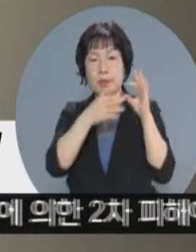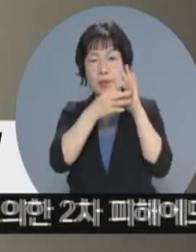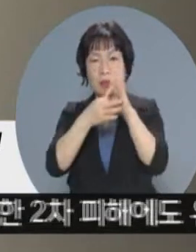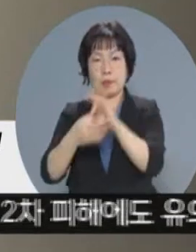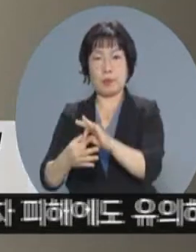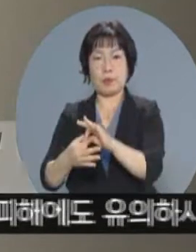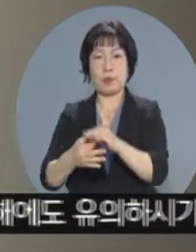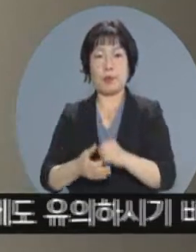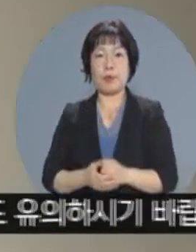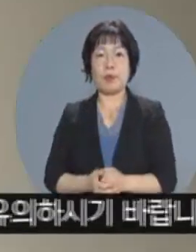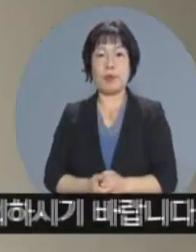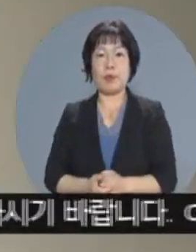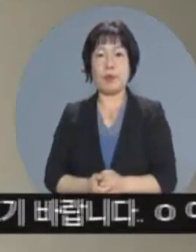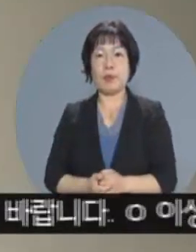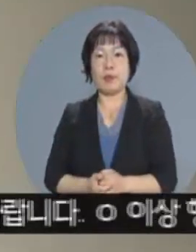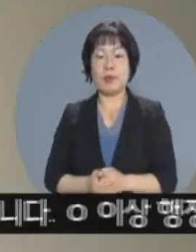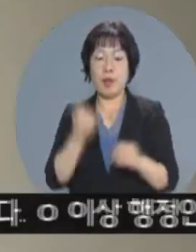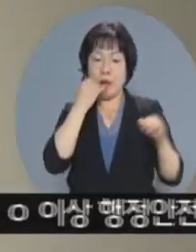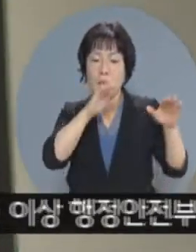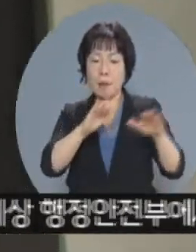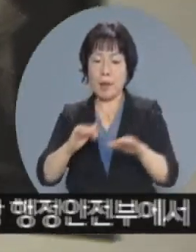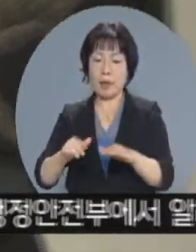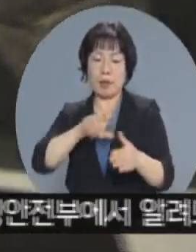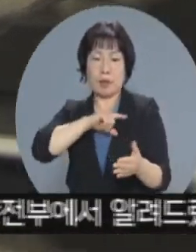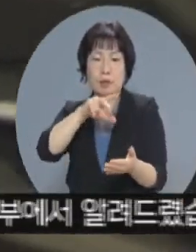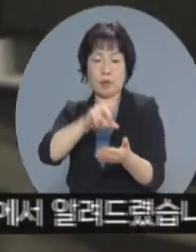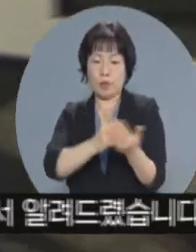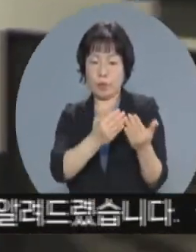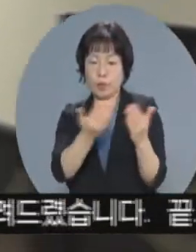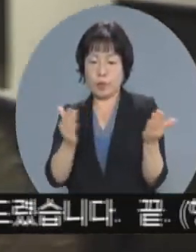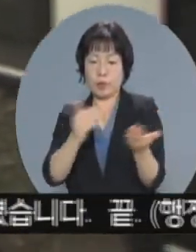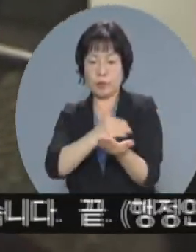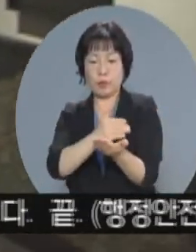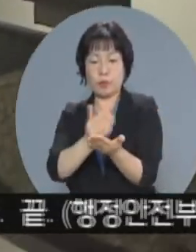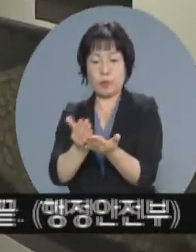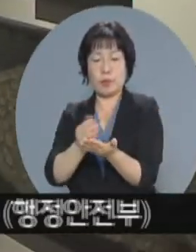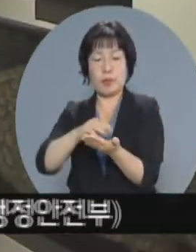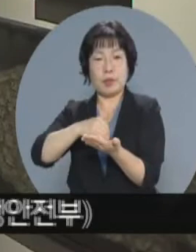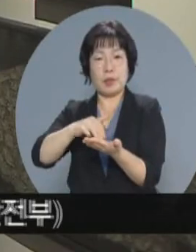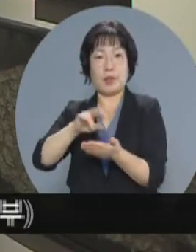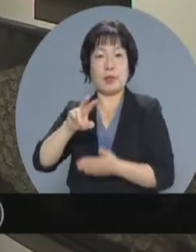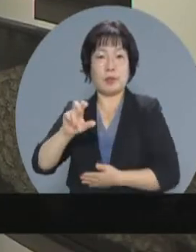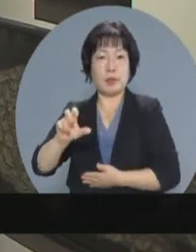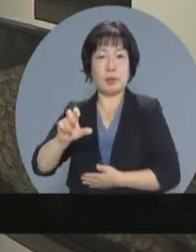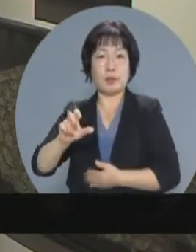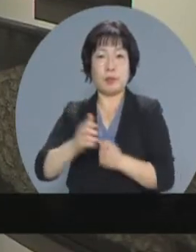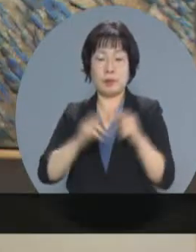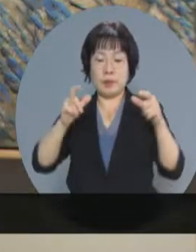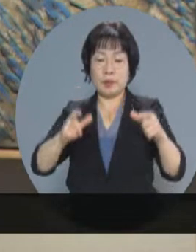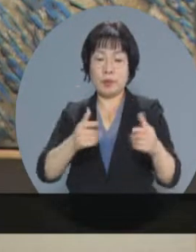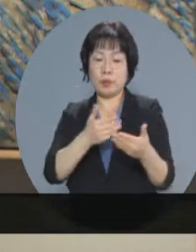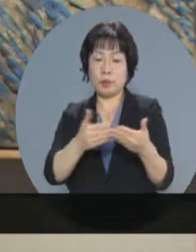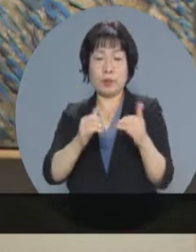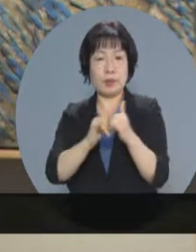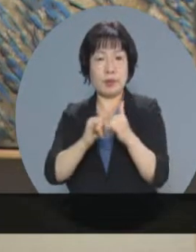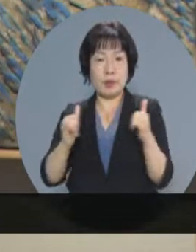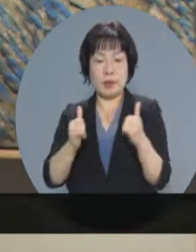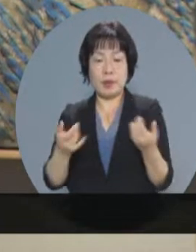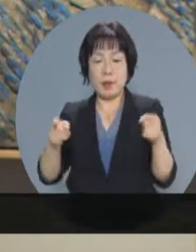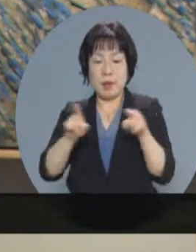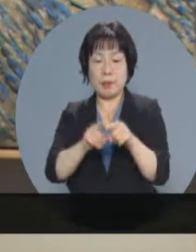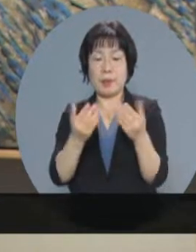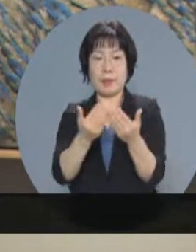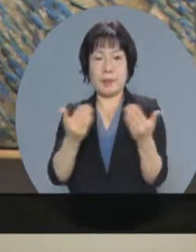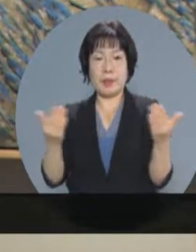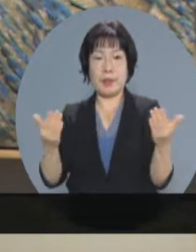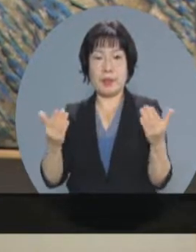이어집니다. 바다와 해양을 주제로 한 다양한 장르의 작품 25점과 지역 작가들의 작품도 함께